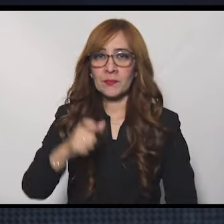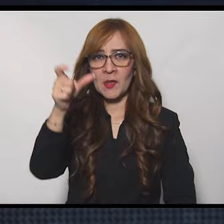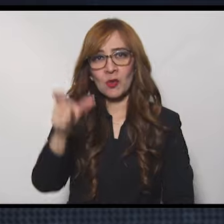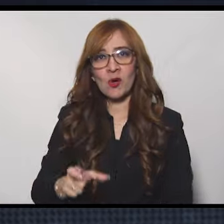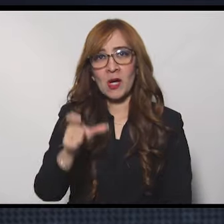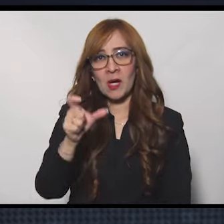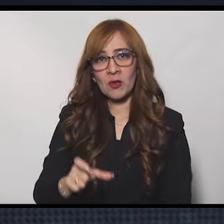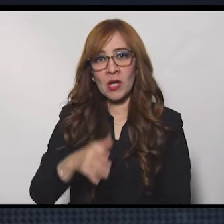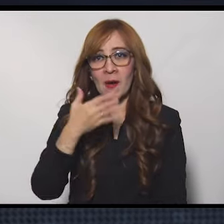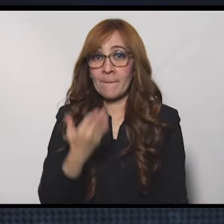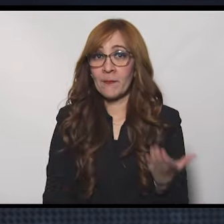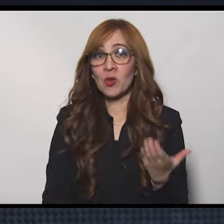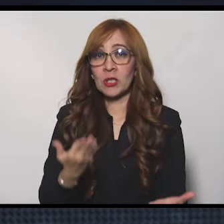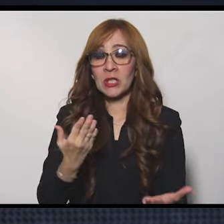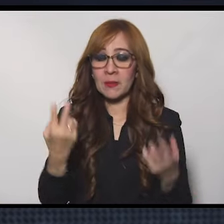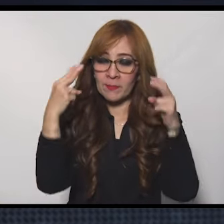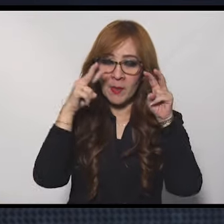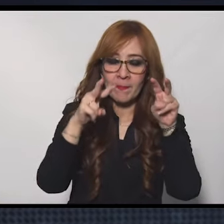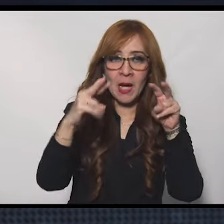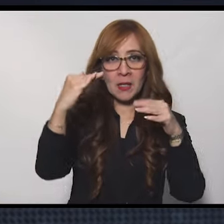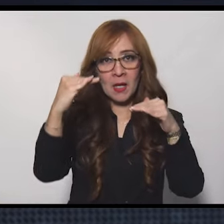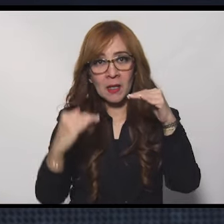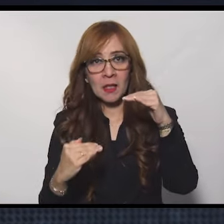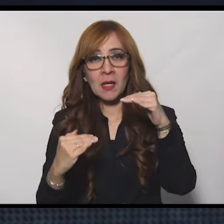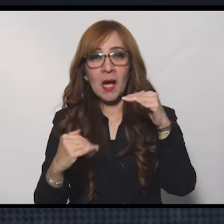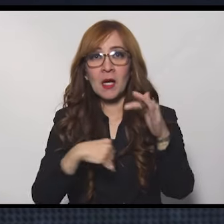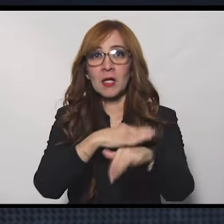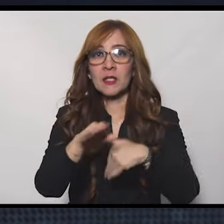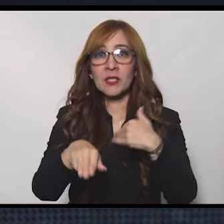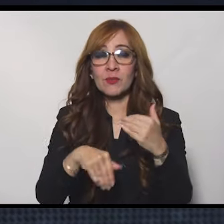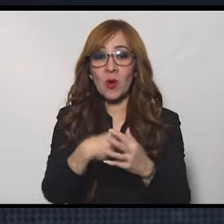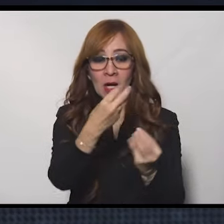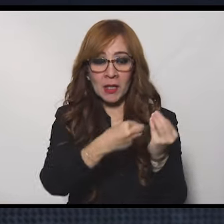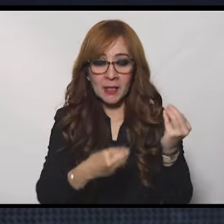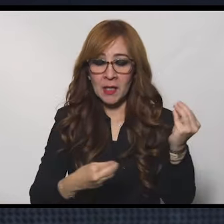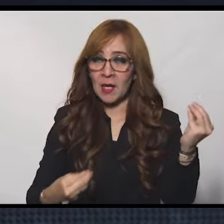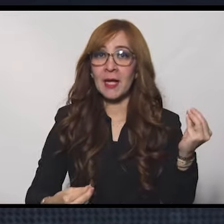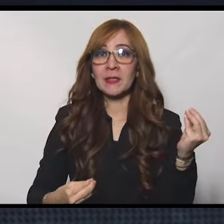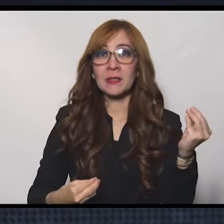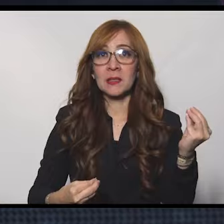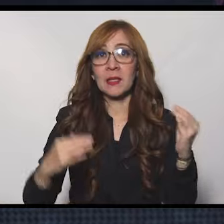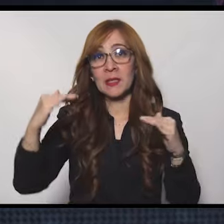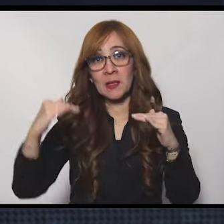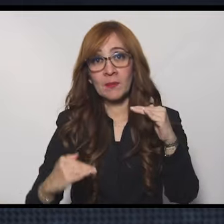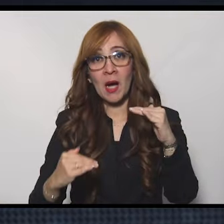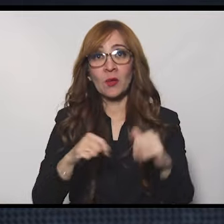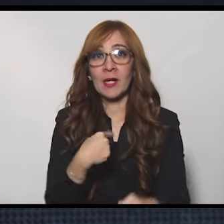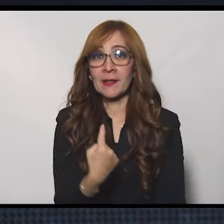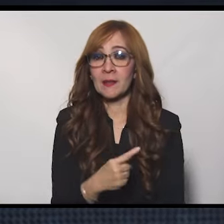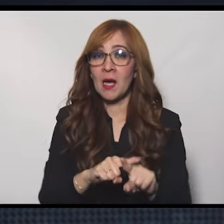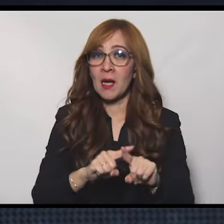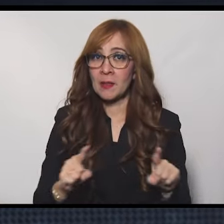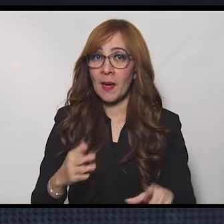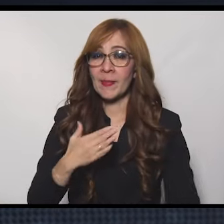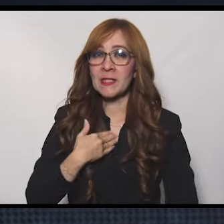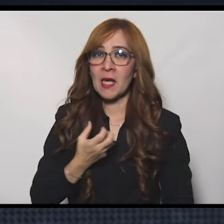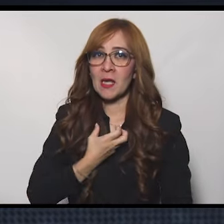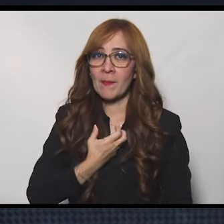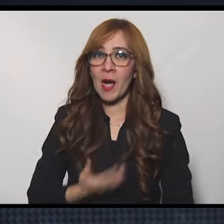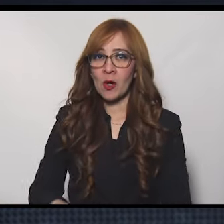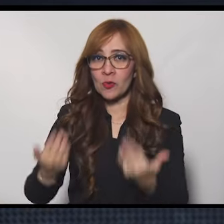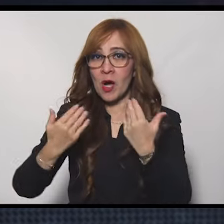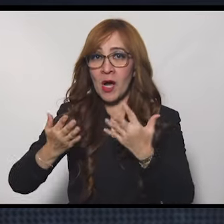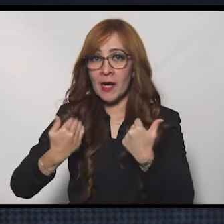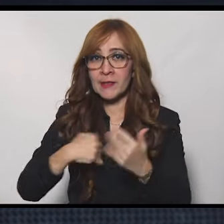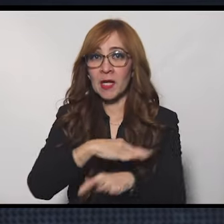Orang-orang mungkin memandang rendah setiap daripada generasi-generasi di bawah kita. Tapi saya ingin mengajak setiap